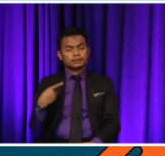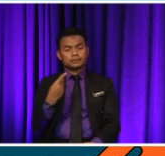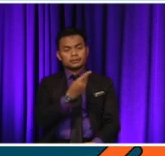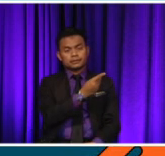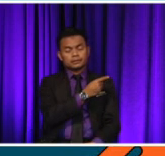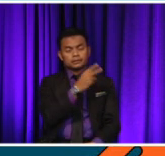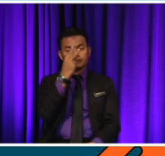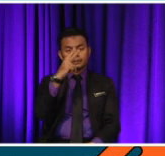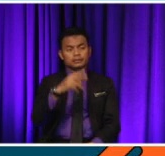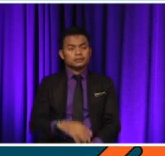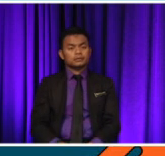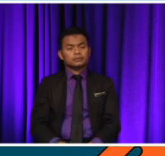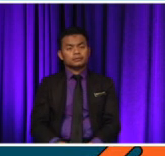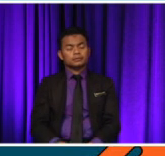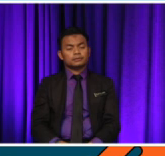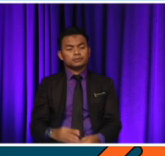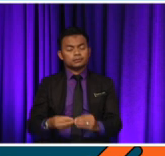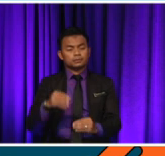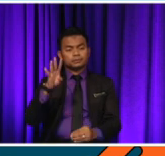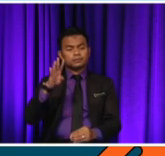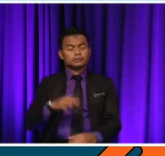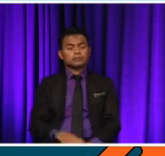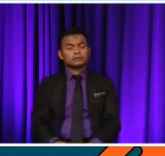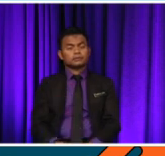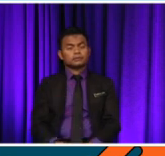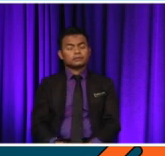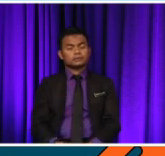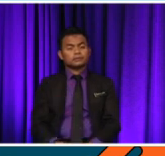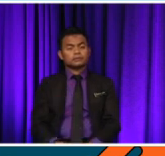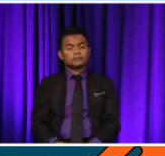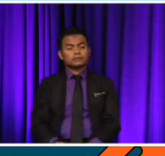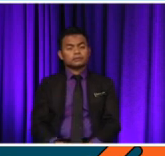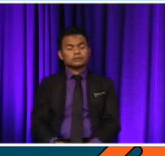tengok yang keempat Jelaskan hubungkan antara